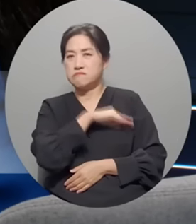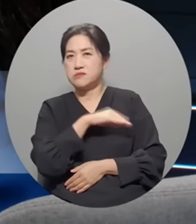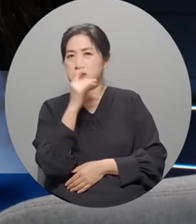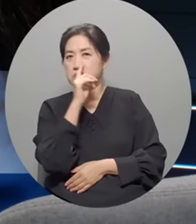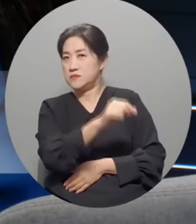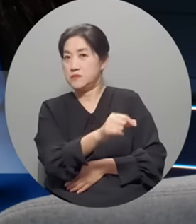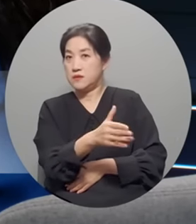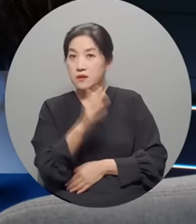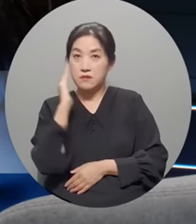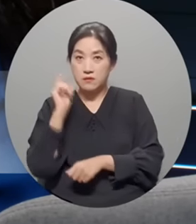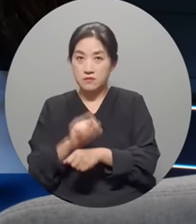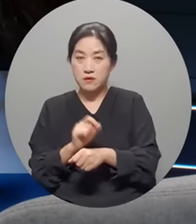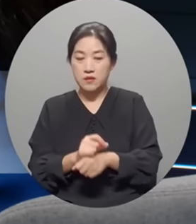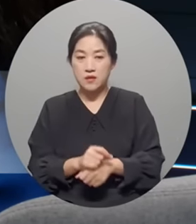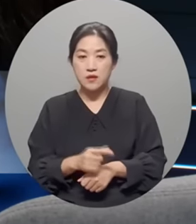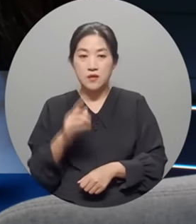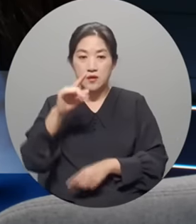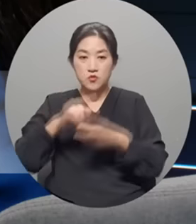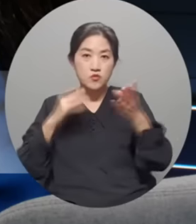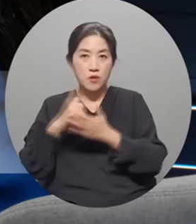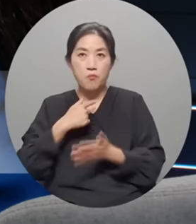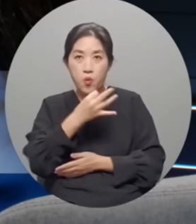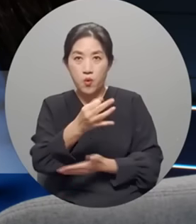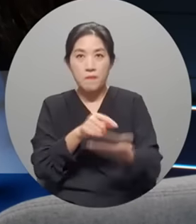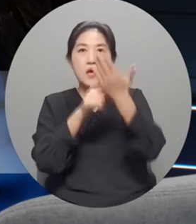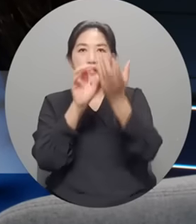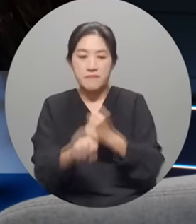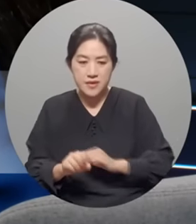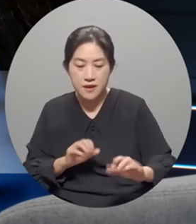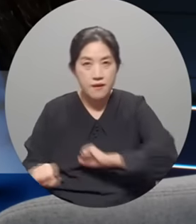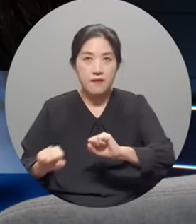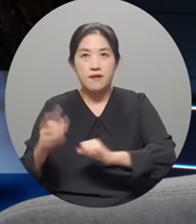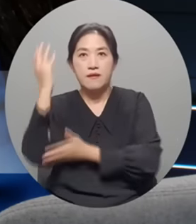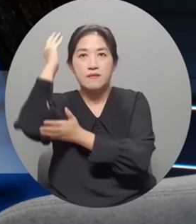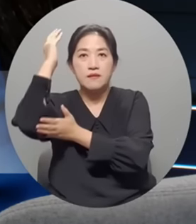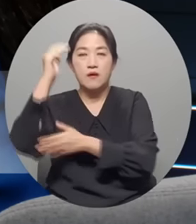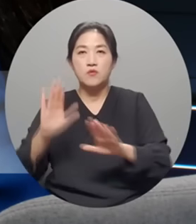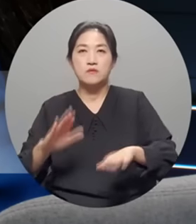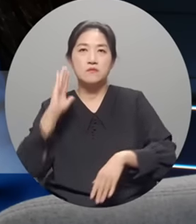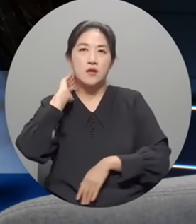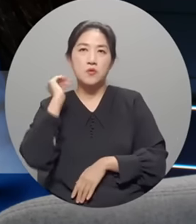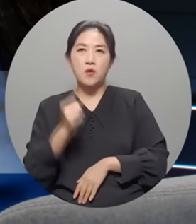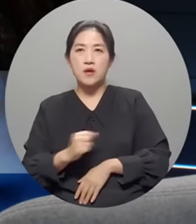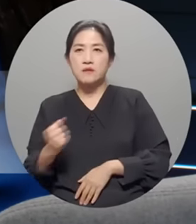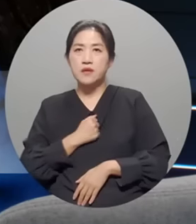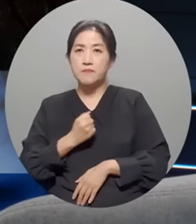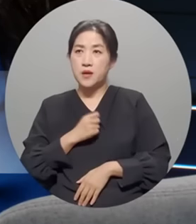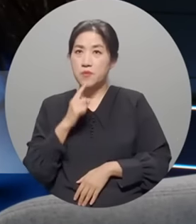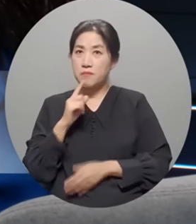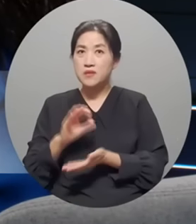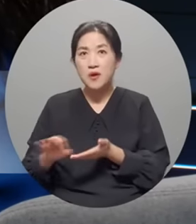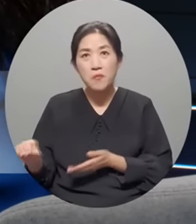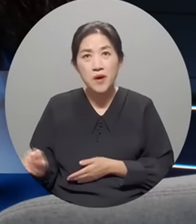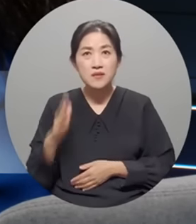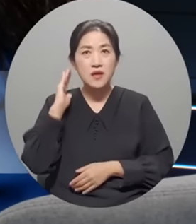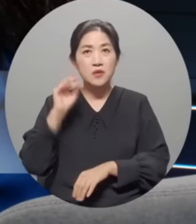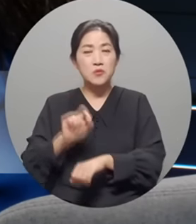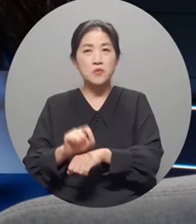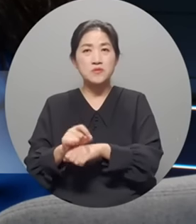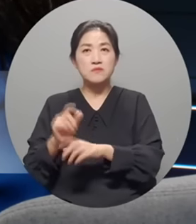그랬던 대통령실이 육성이 나오니까 즉각 대응에 나서고 그리고 오늘 대통령이 답답하다고 했다면서요. 이게 대통령실 태도가